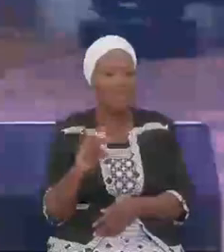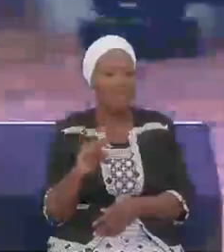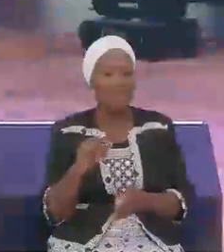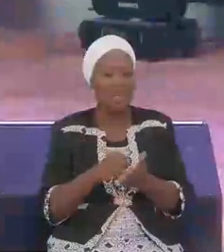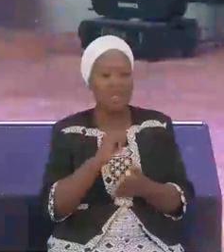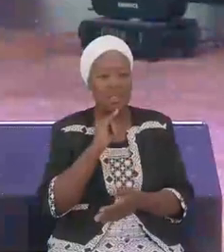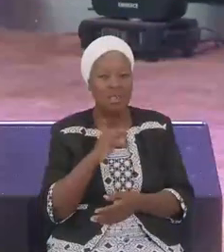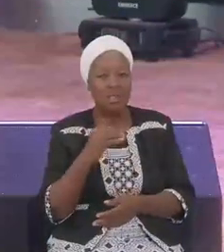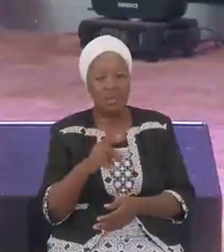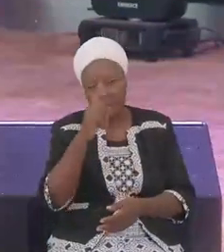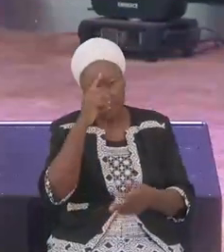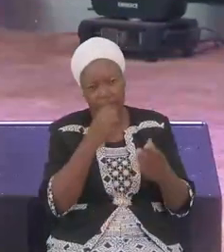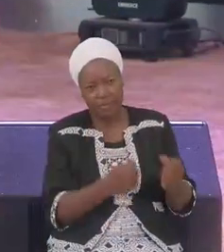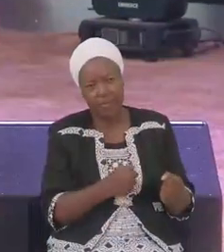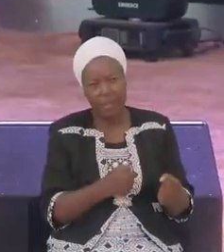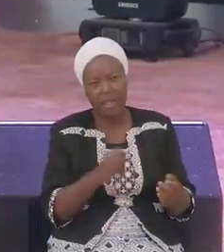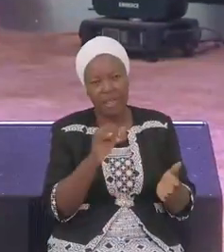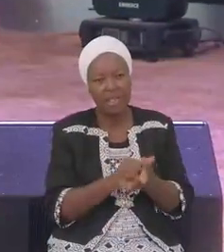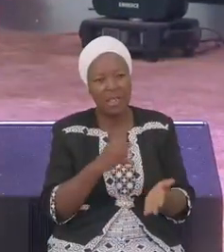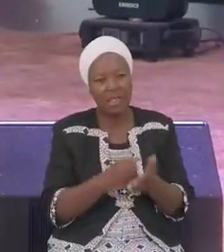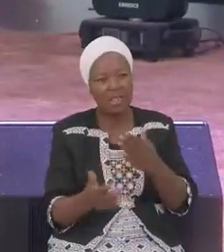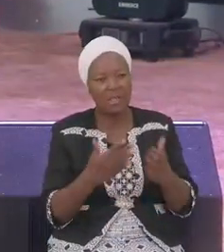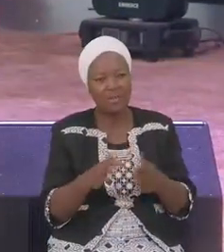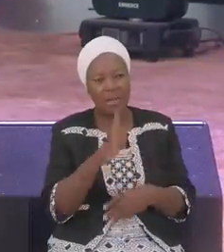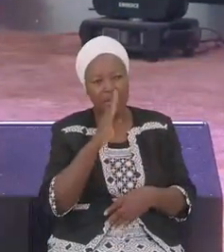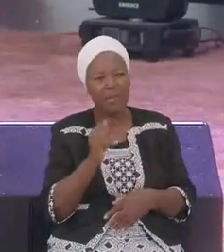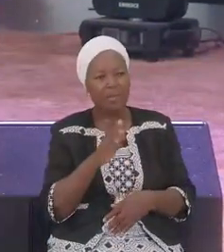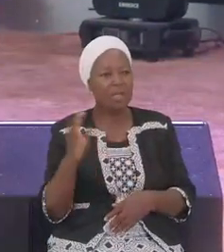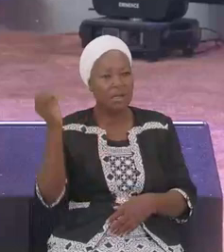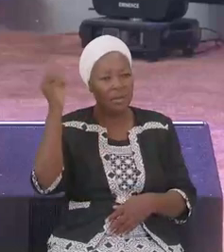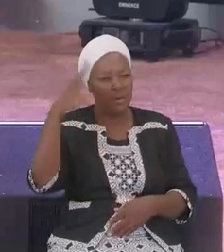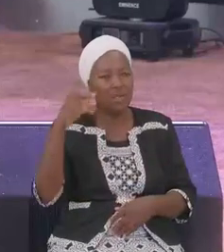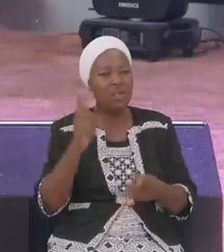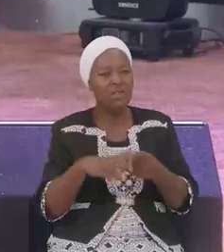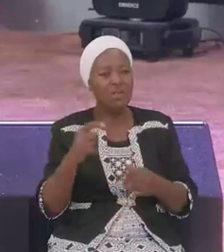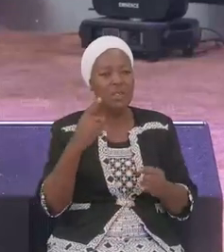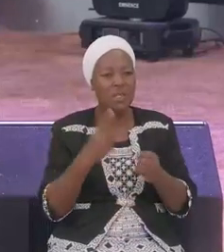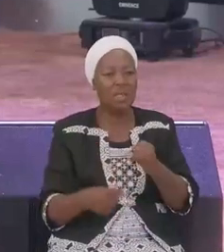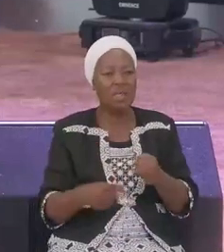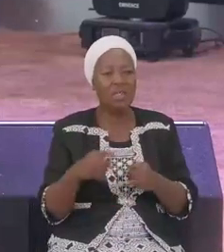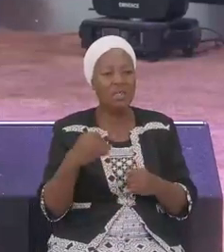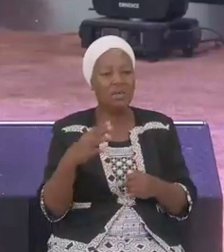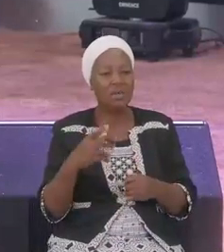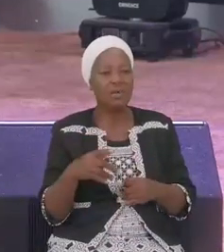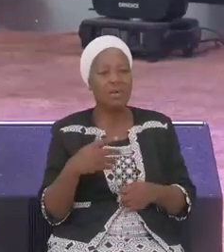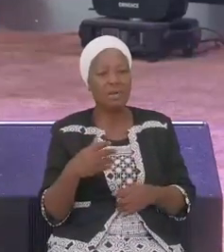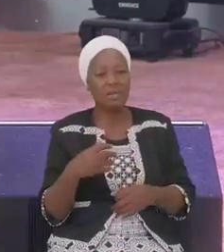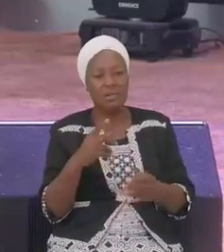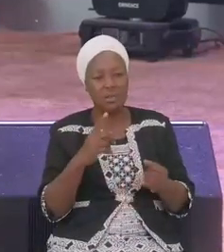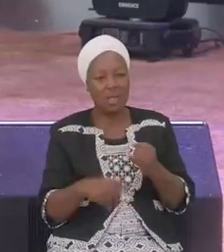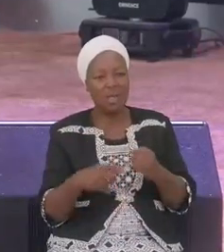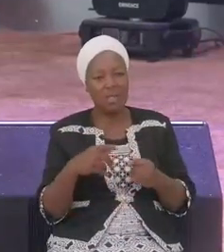Romains chapitre 4, verset 16. C'est pourquoi les héritiers le sont par la foi, pour que ce soit par grâce, afin que